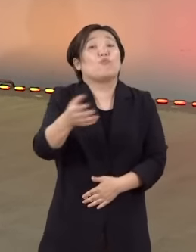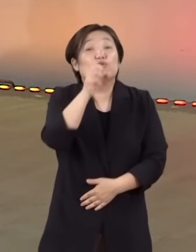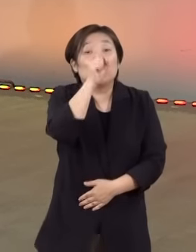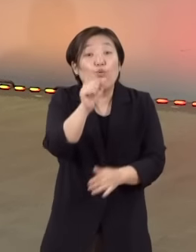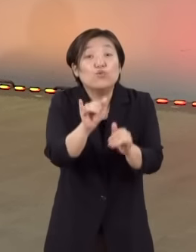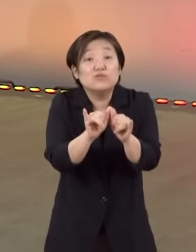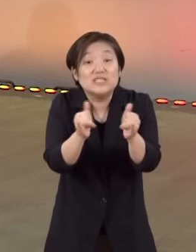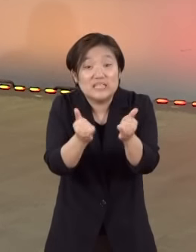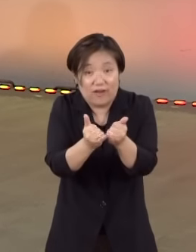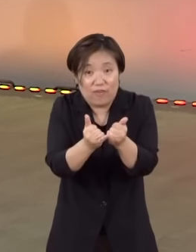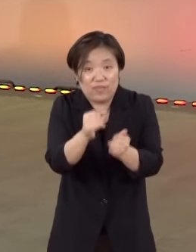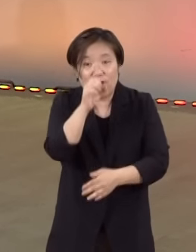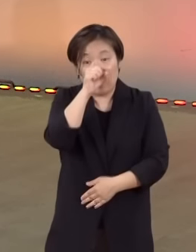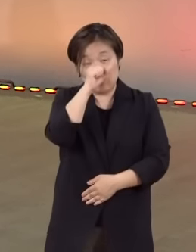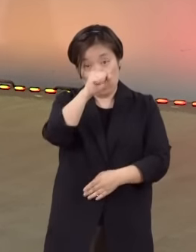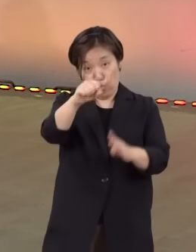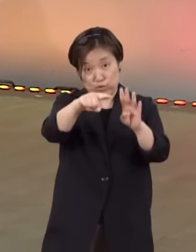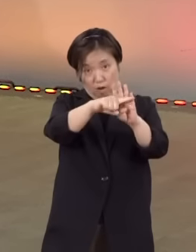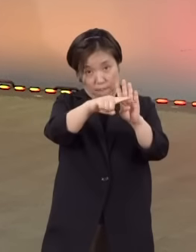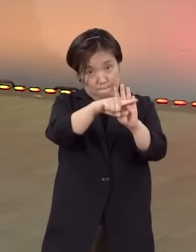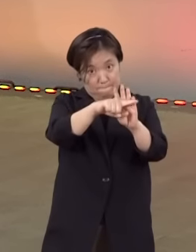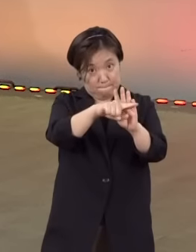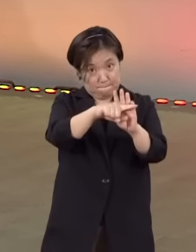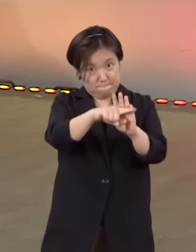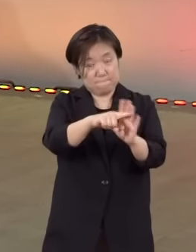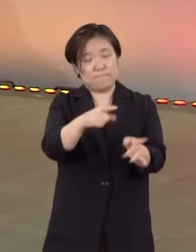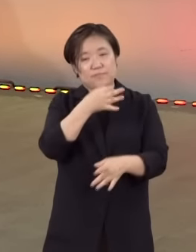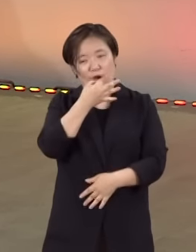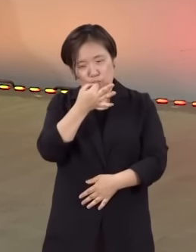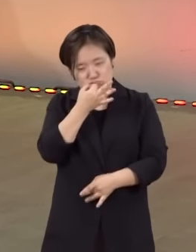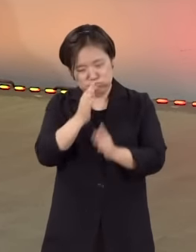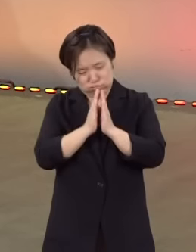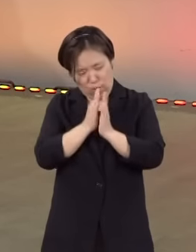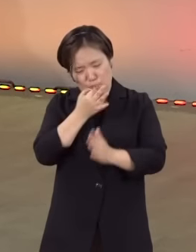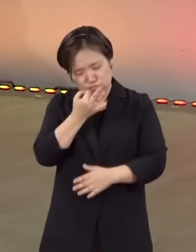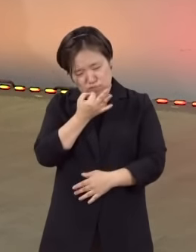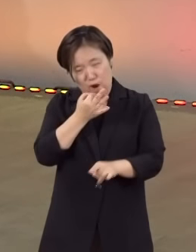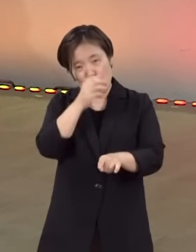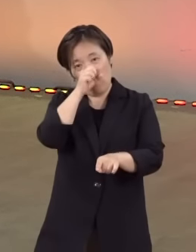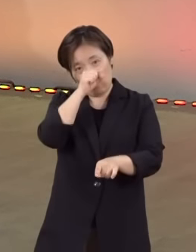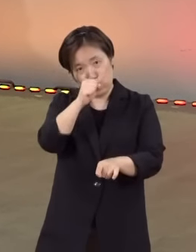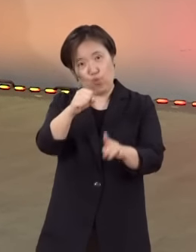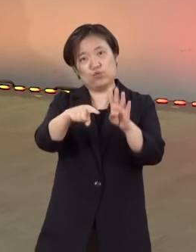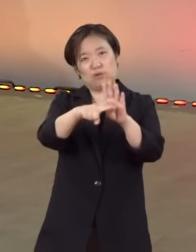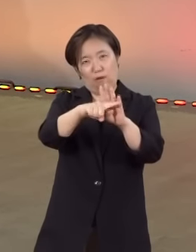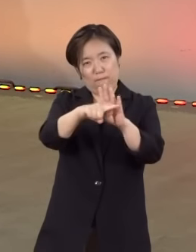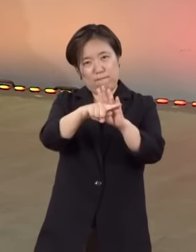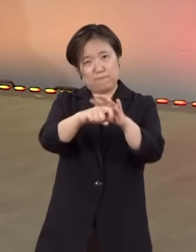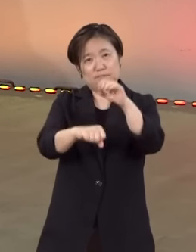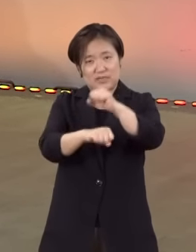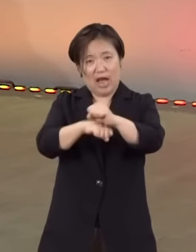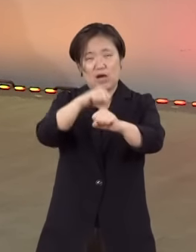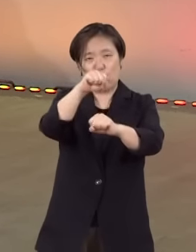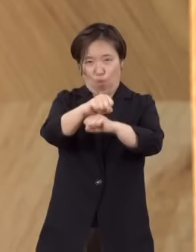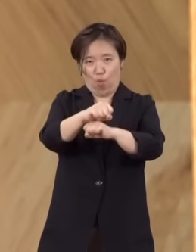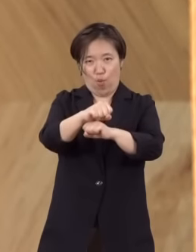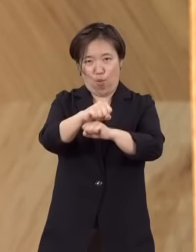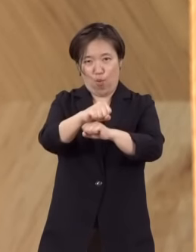됩니다 염불하고 복을 짓고 선업을 짓고 공덕을 닦아야 합니다